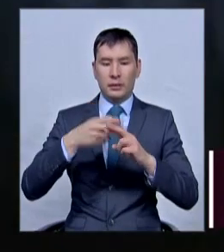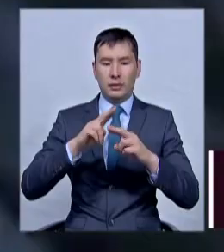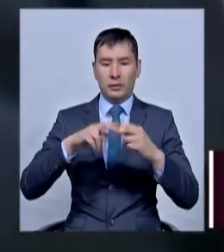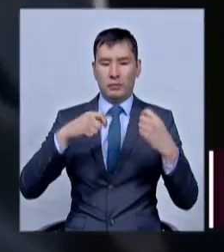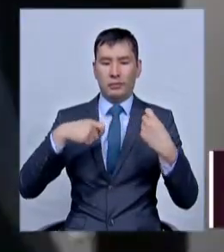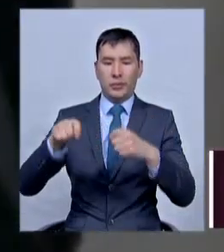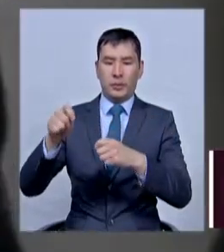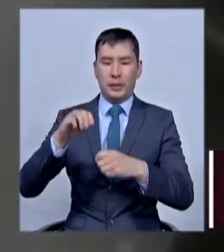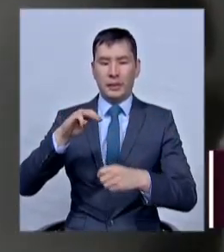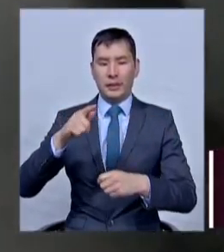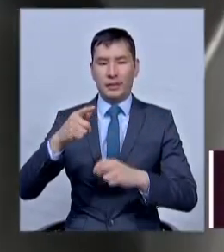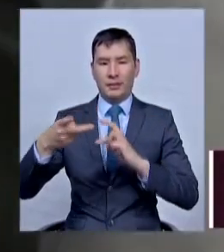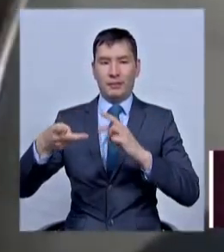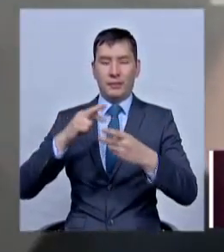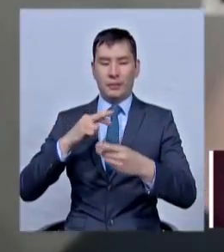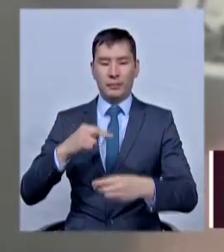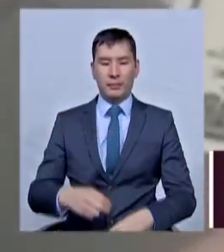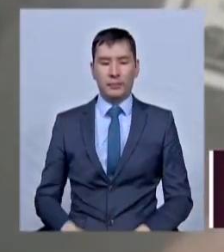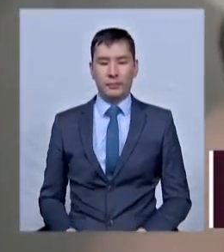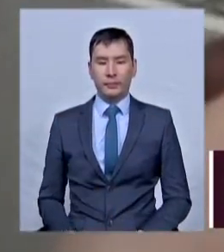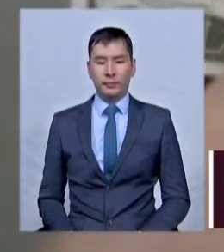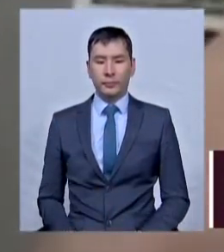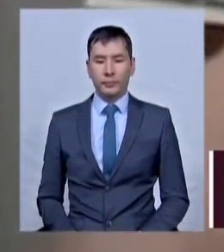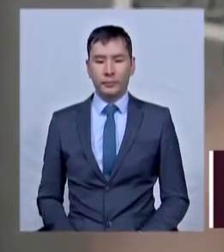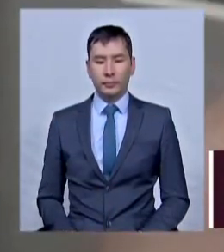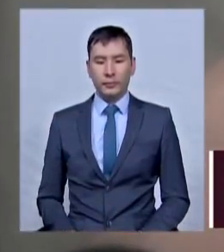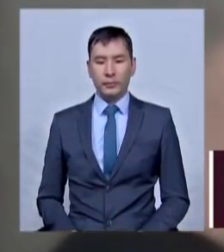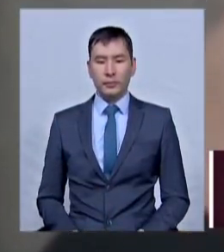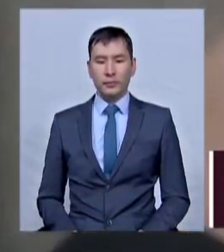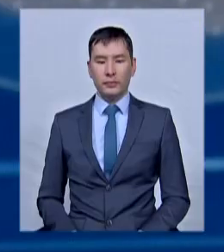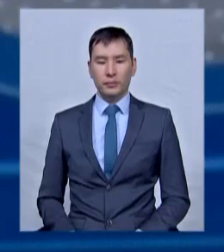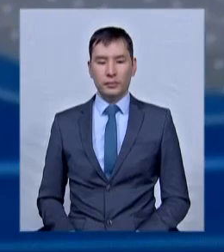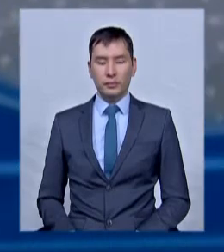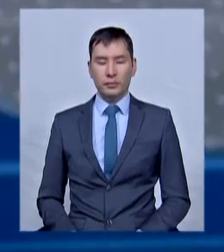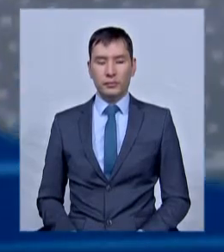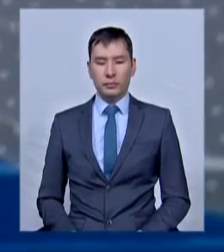сақтағандығы анықталды. Күдікті сот санкциясымен қамауға алынған.